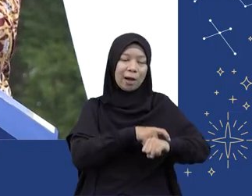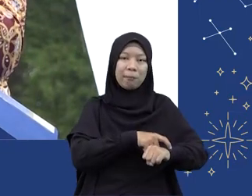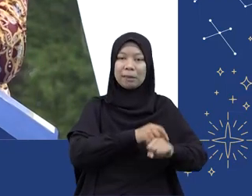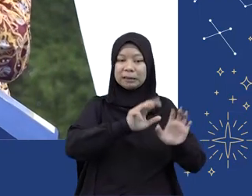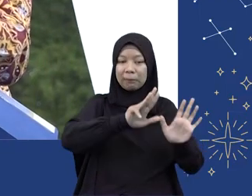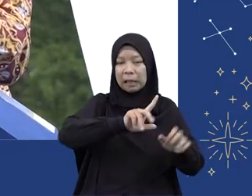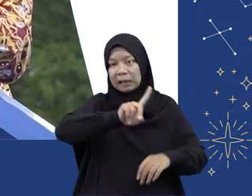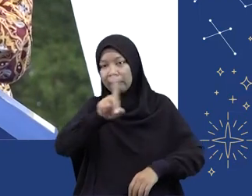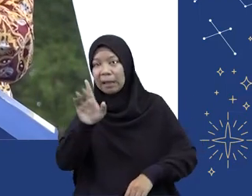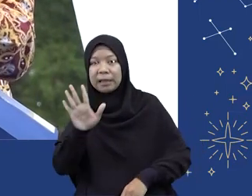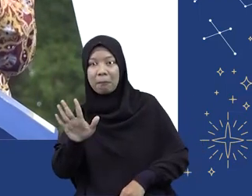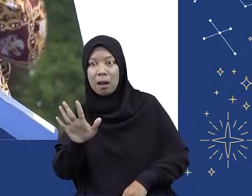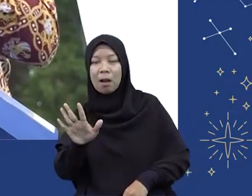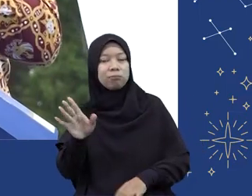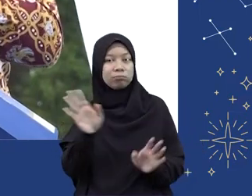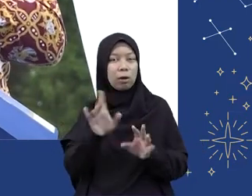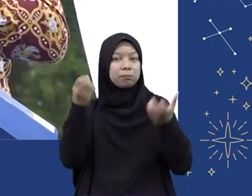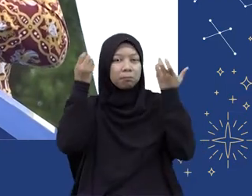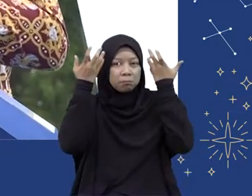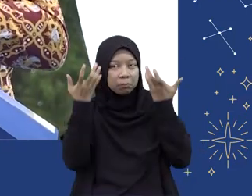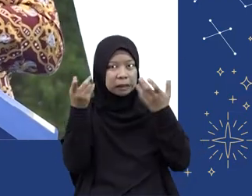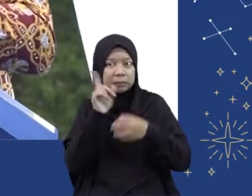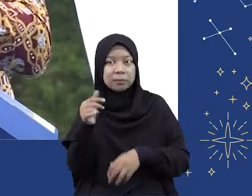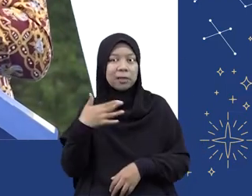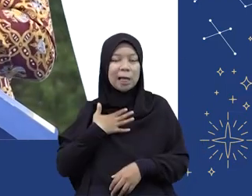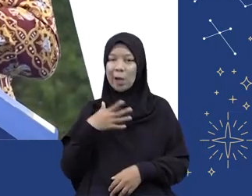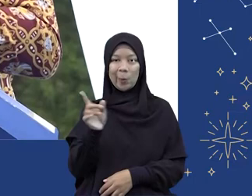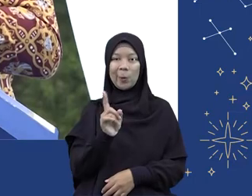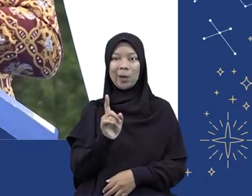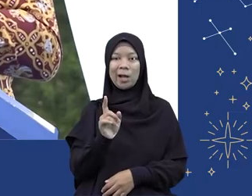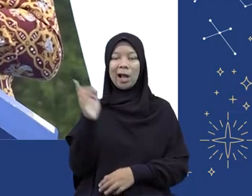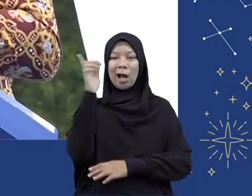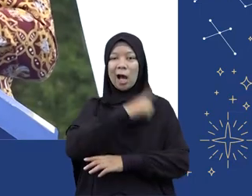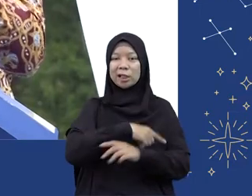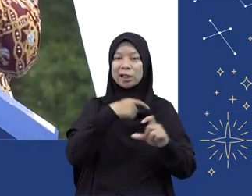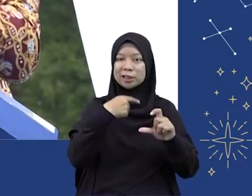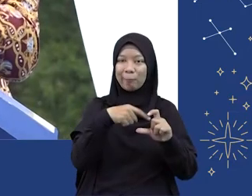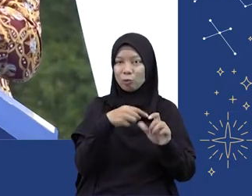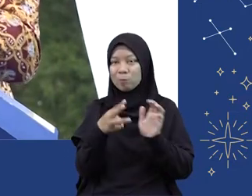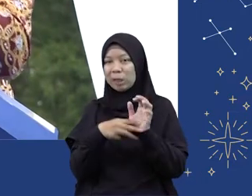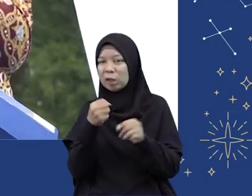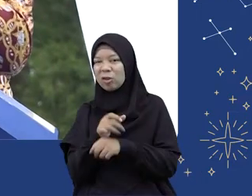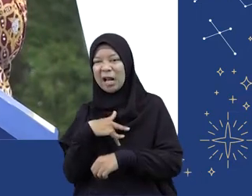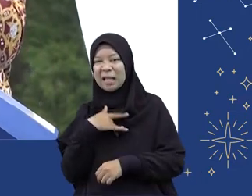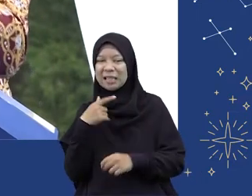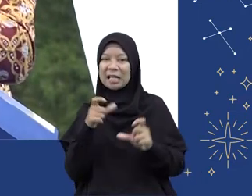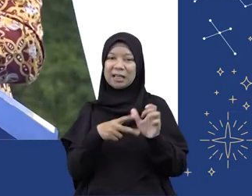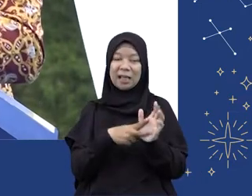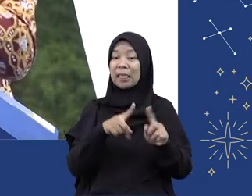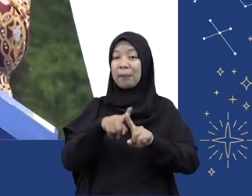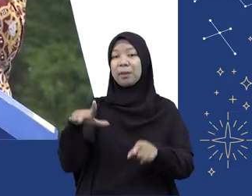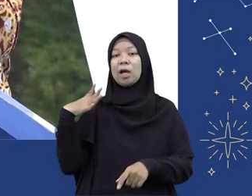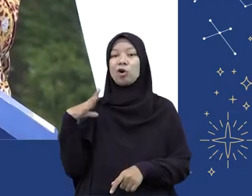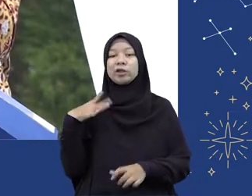seperti karyawan atau stress kayak saya Sabtu Minggu rasa Senin kalau dosen ngatur-ngatur sendiri